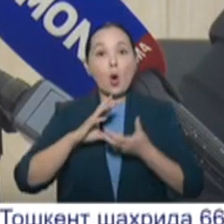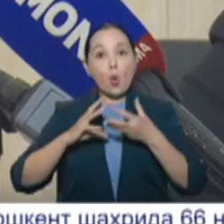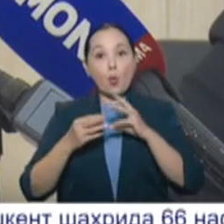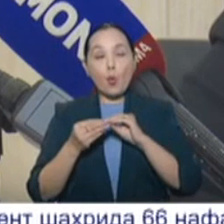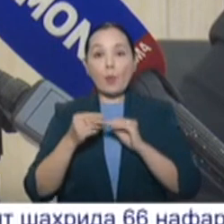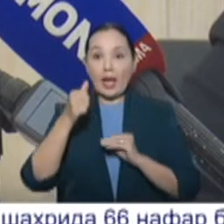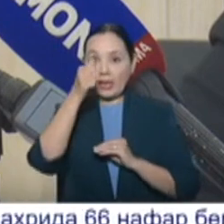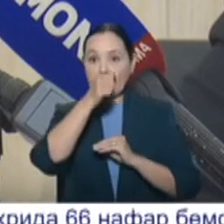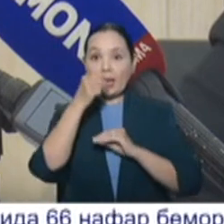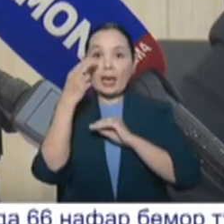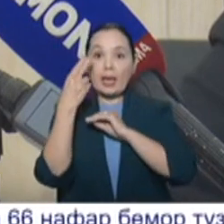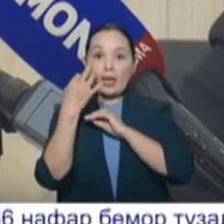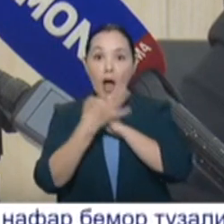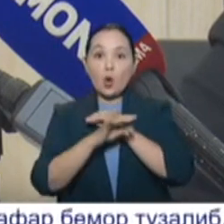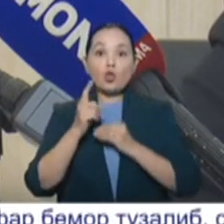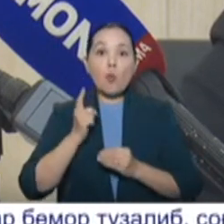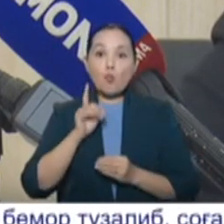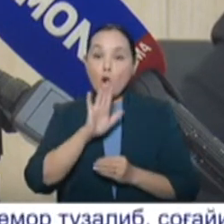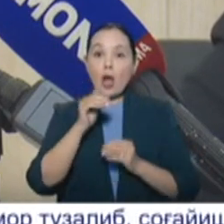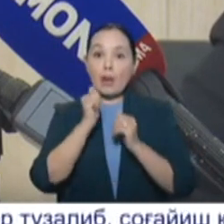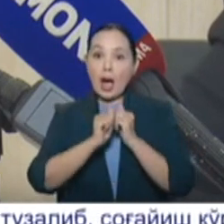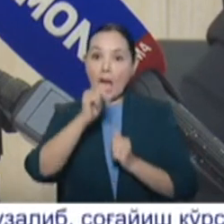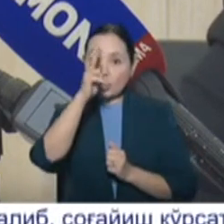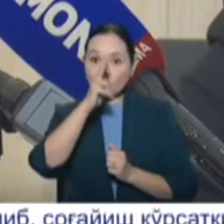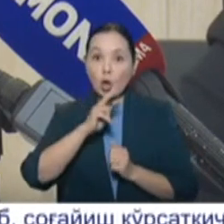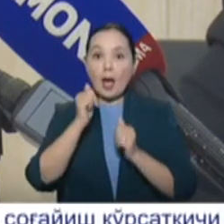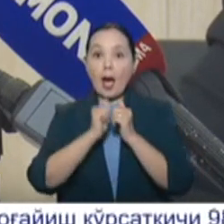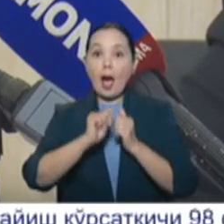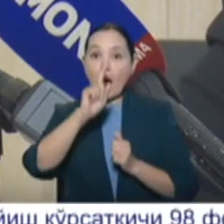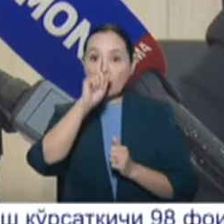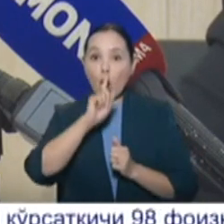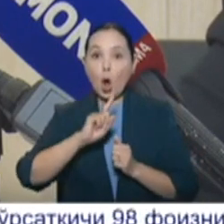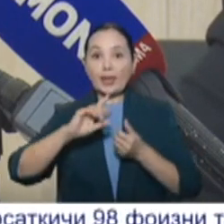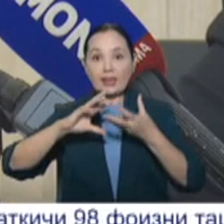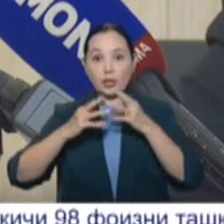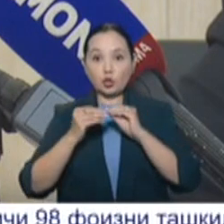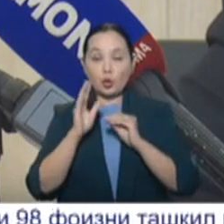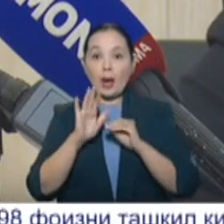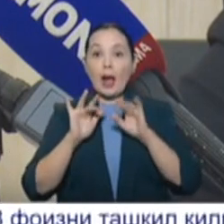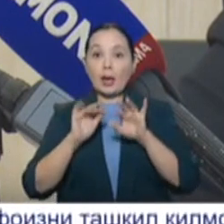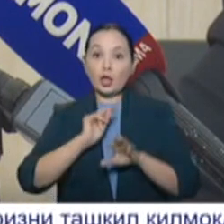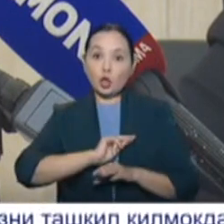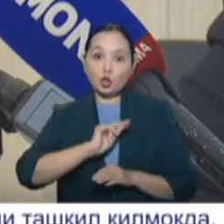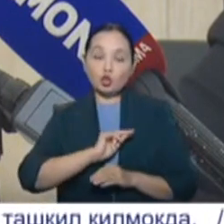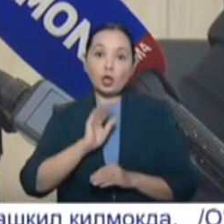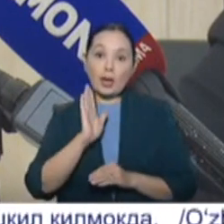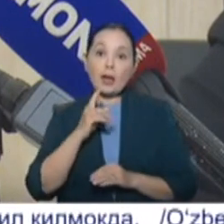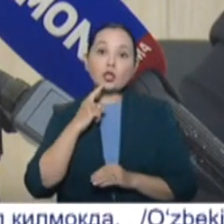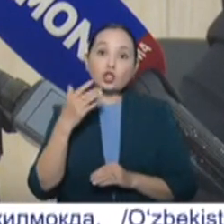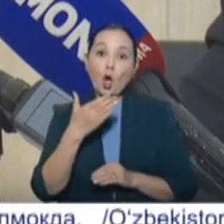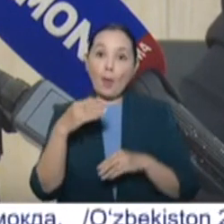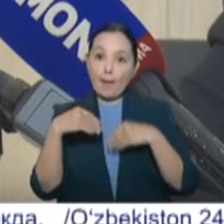umuman yilni yakunini poylamagan holda har choragiga har oy natijadorligi bo'yicha har bir qilingan ishlarni natijasi bo'yicha hisobotni